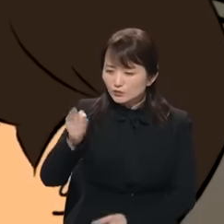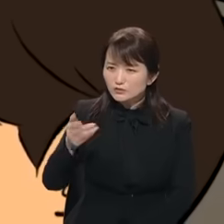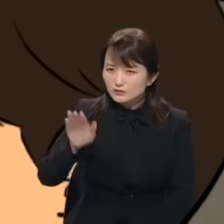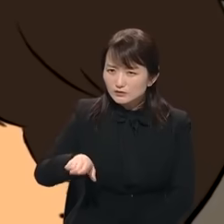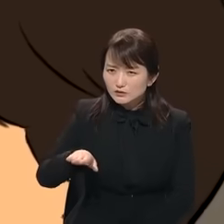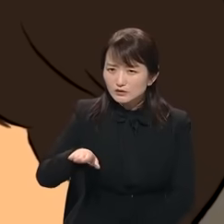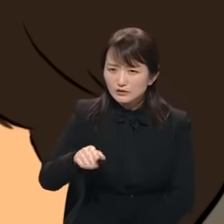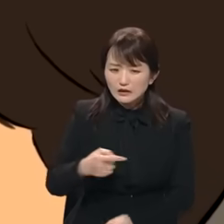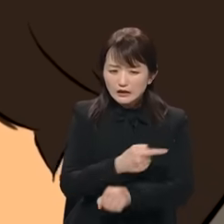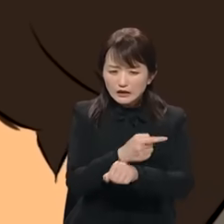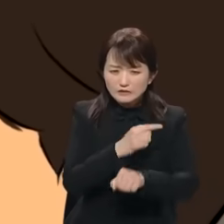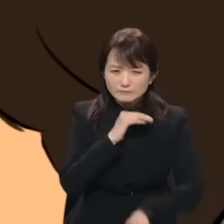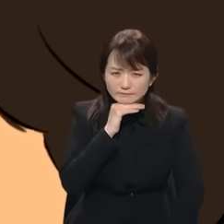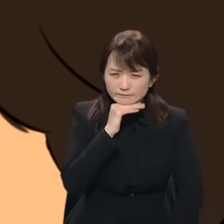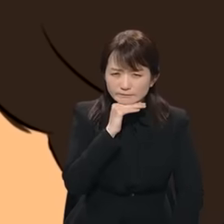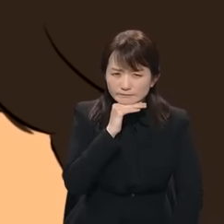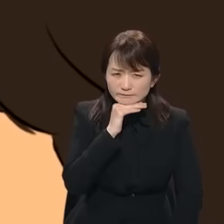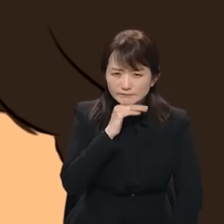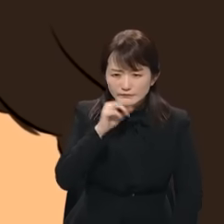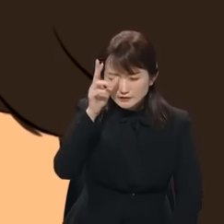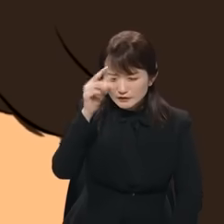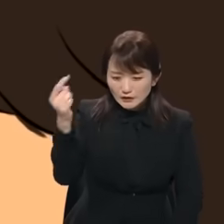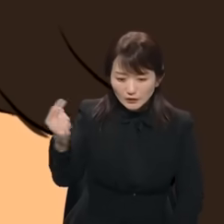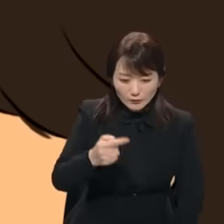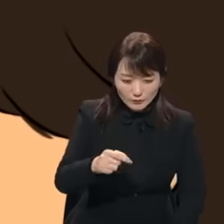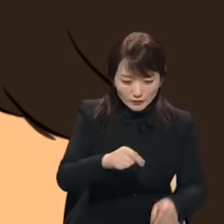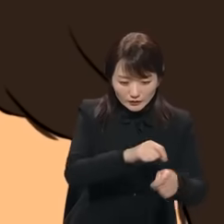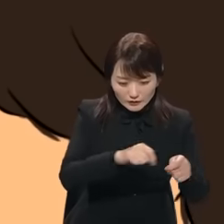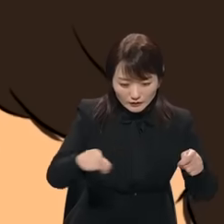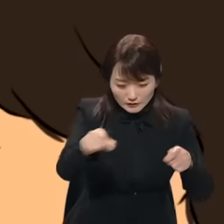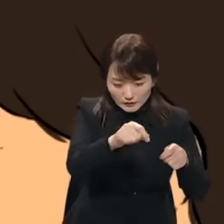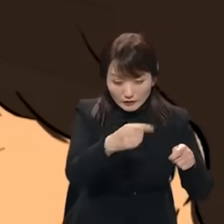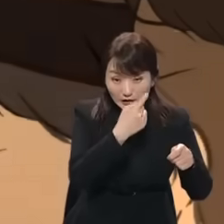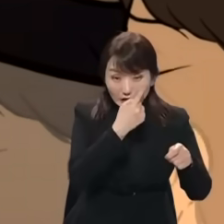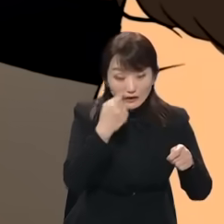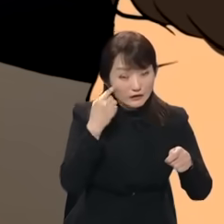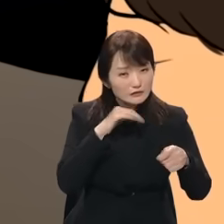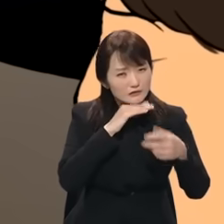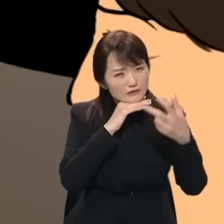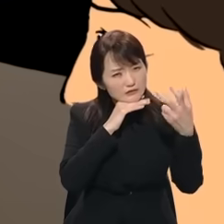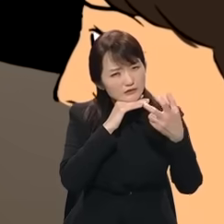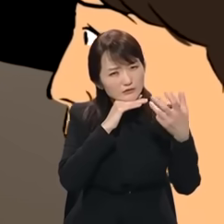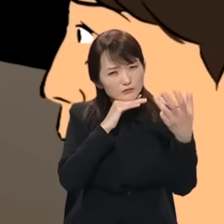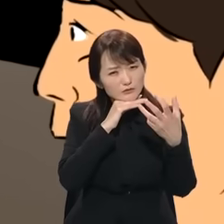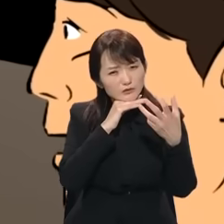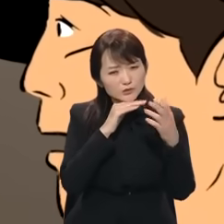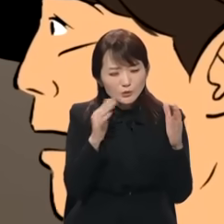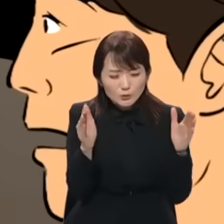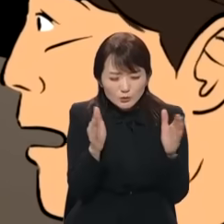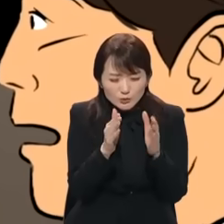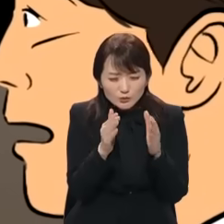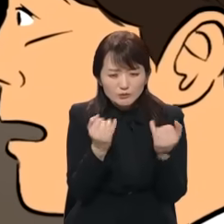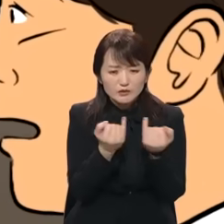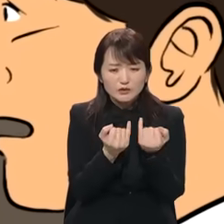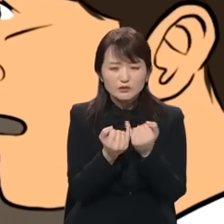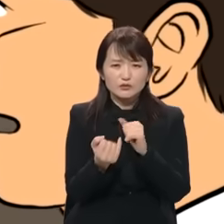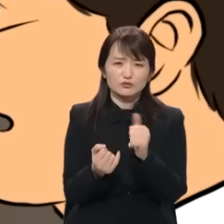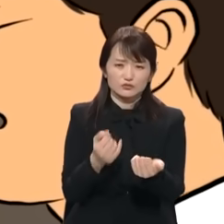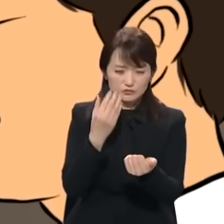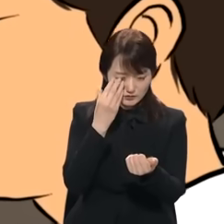지키고서 있었습니다 경찰이 가방은 확인해 보니까 7 80대 정도로 추정이 되는 작은 최고의 여성 시신이